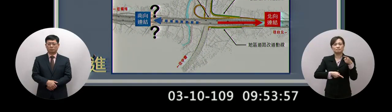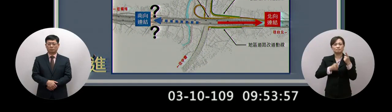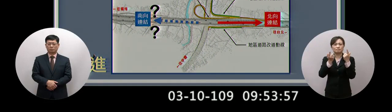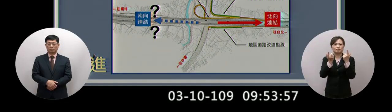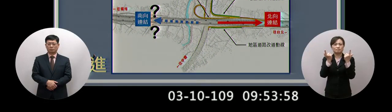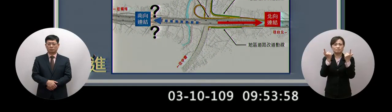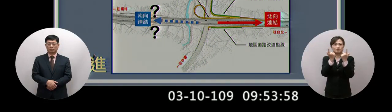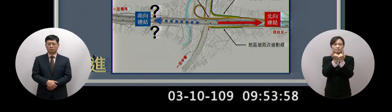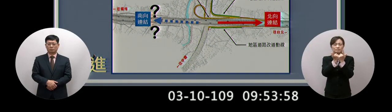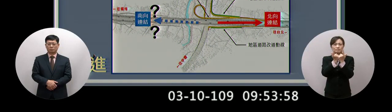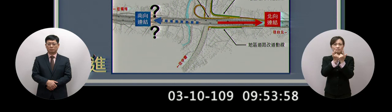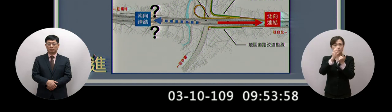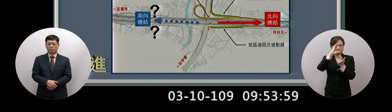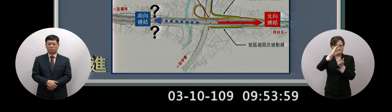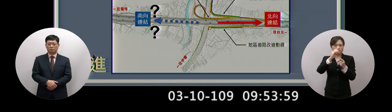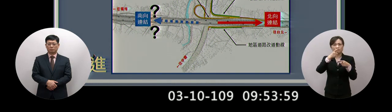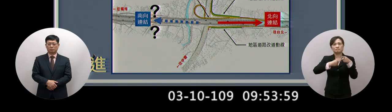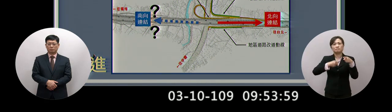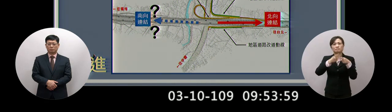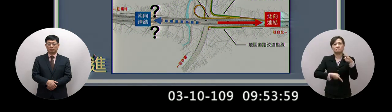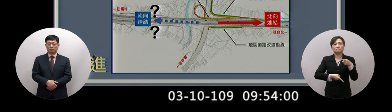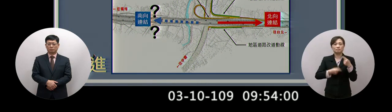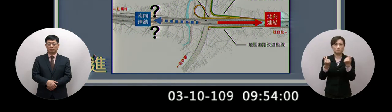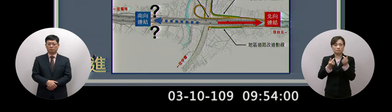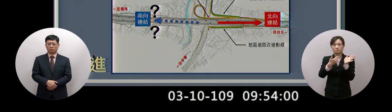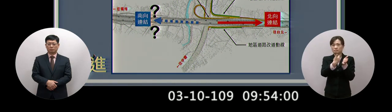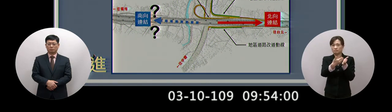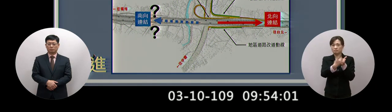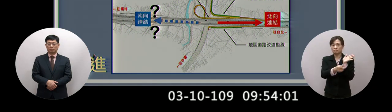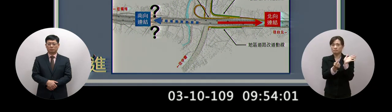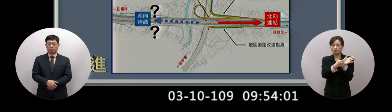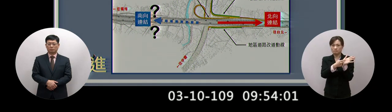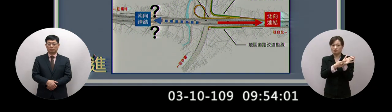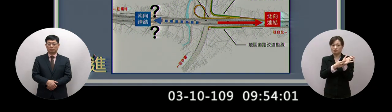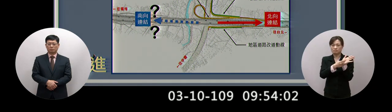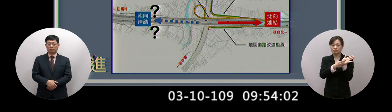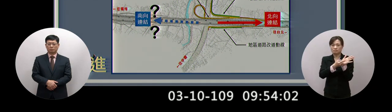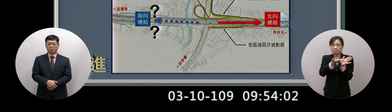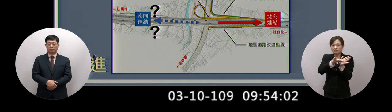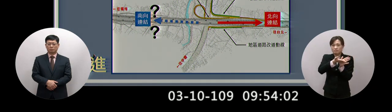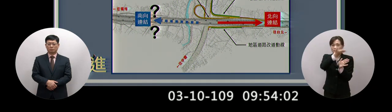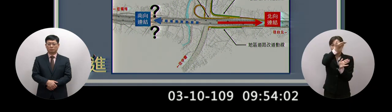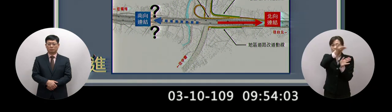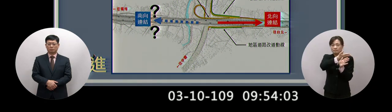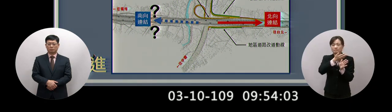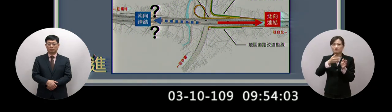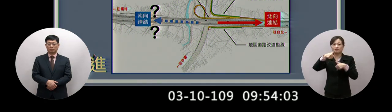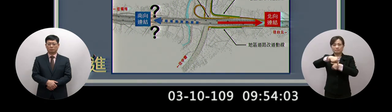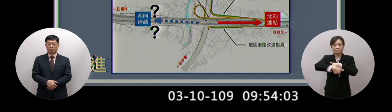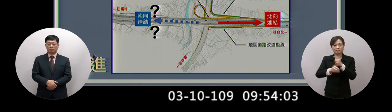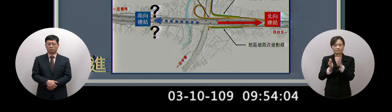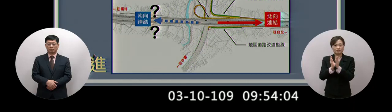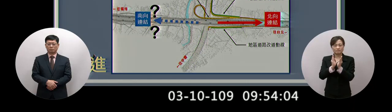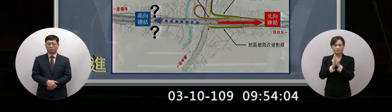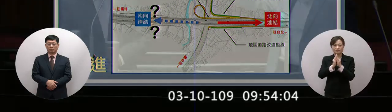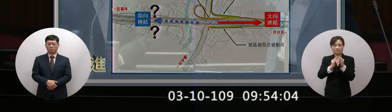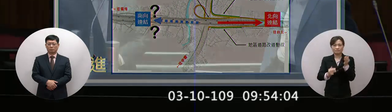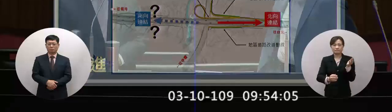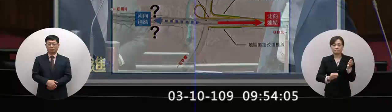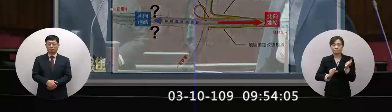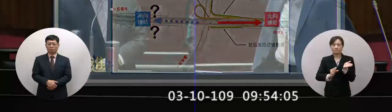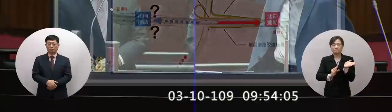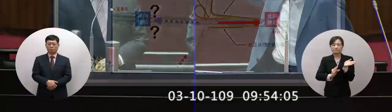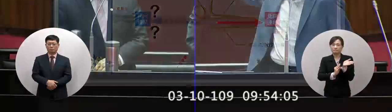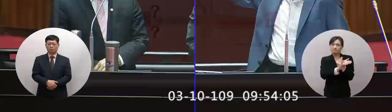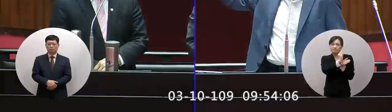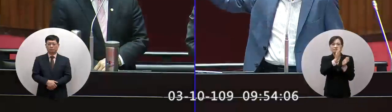北向的半套，就说以这个图向右手边往北边的连接，从南桃园出发往台北走，或